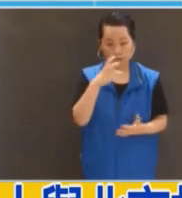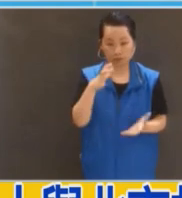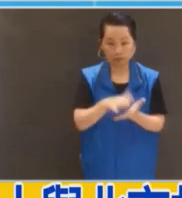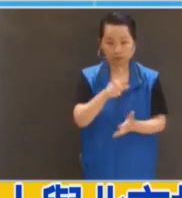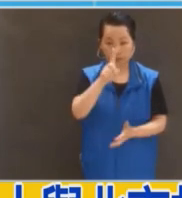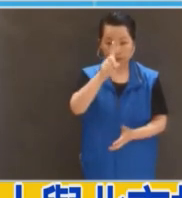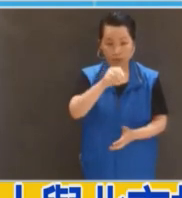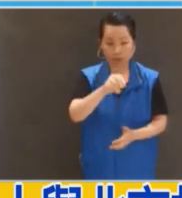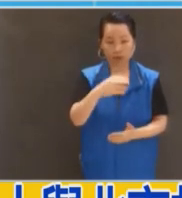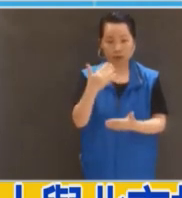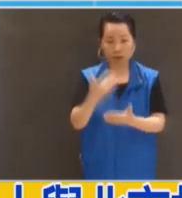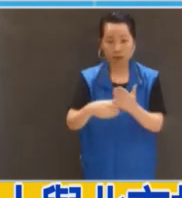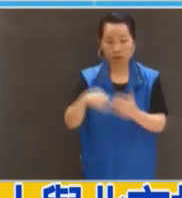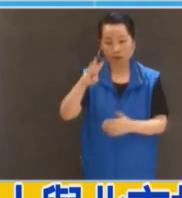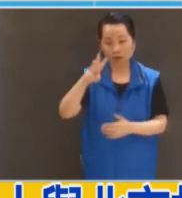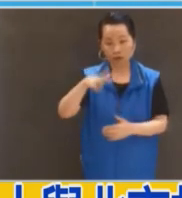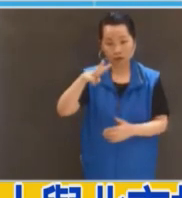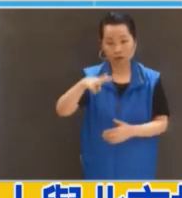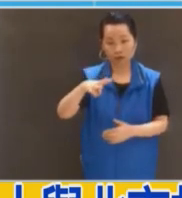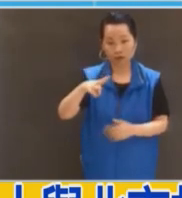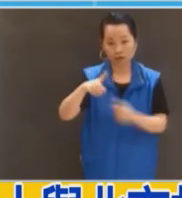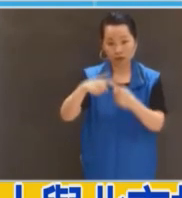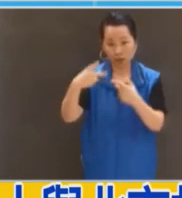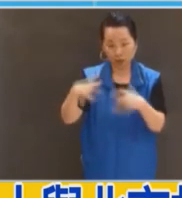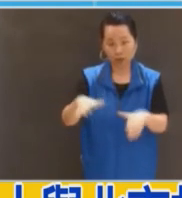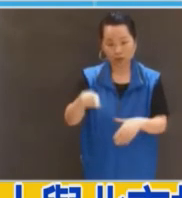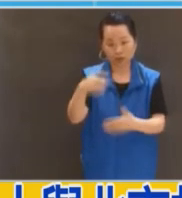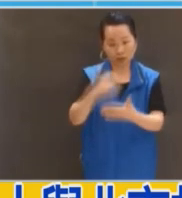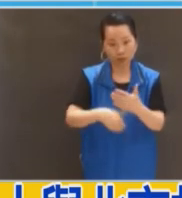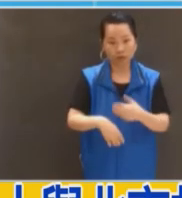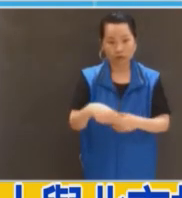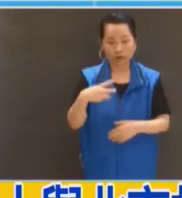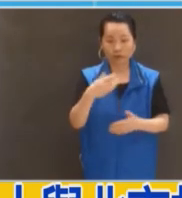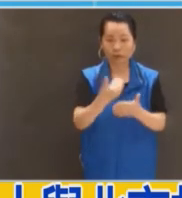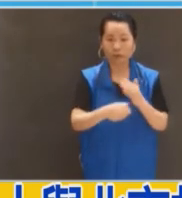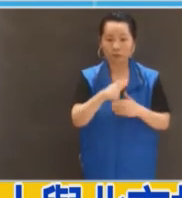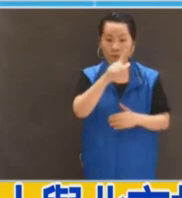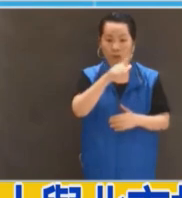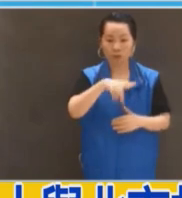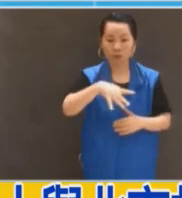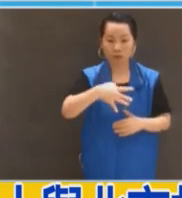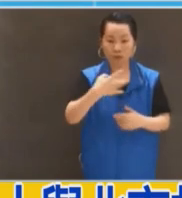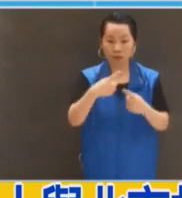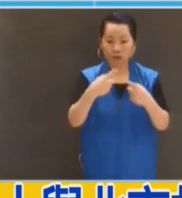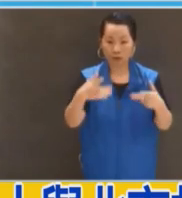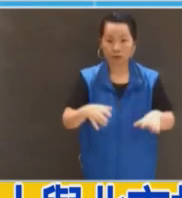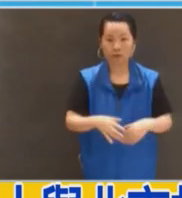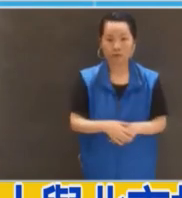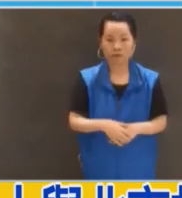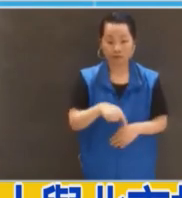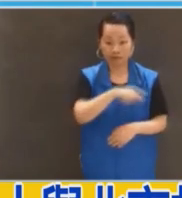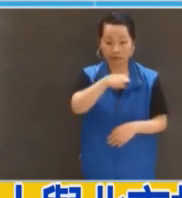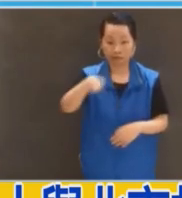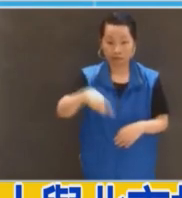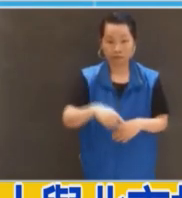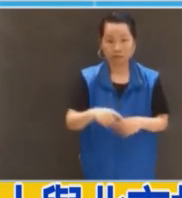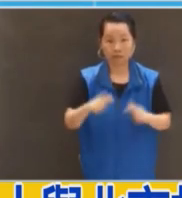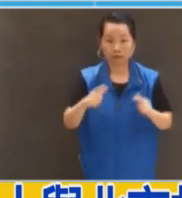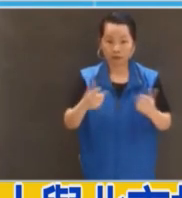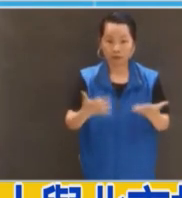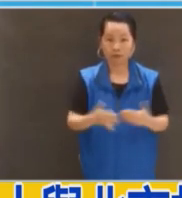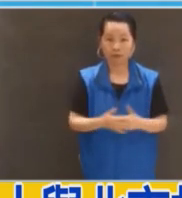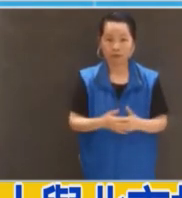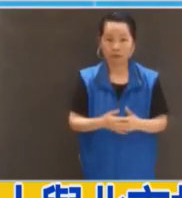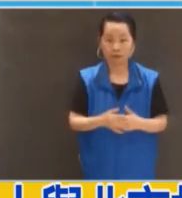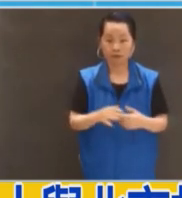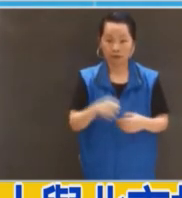10000，扣掉这3000多人以外，我们还有6400多个。这当中大概将近